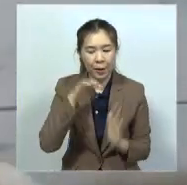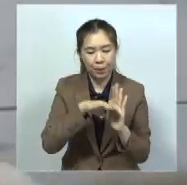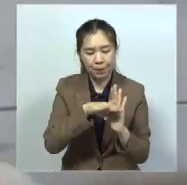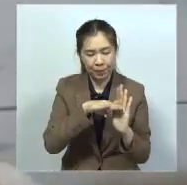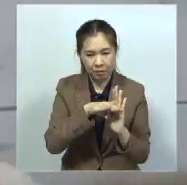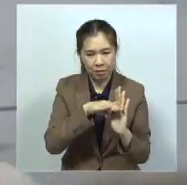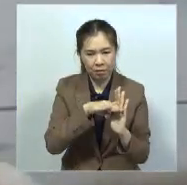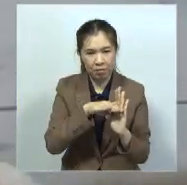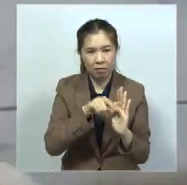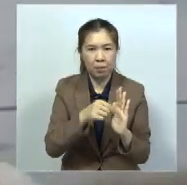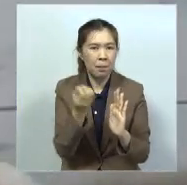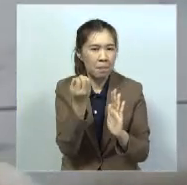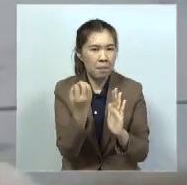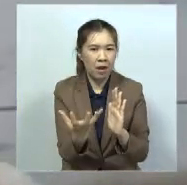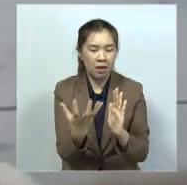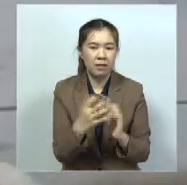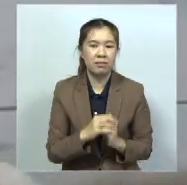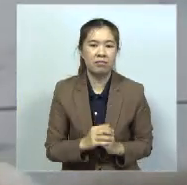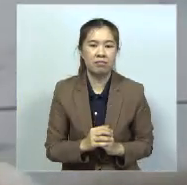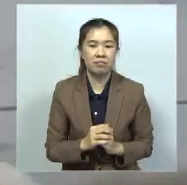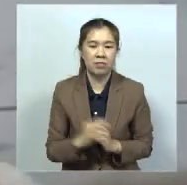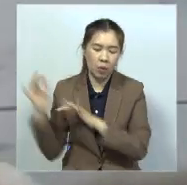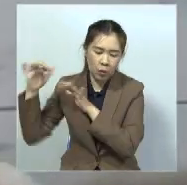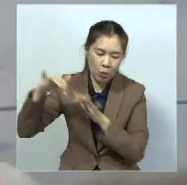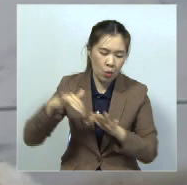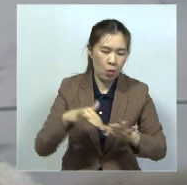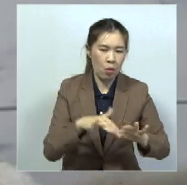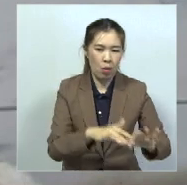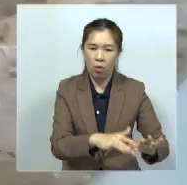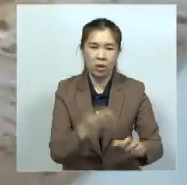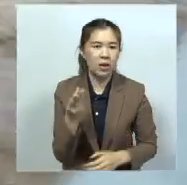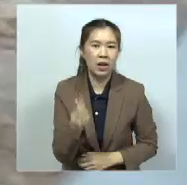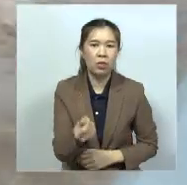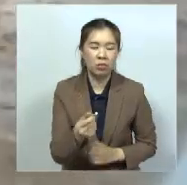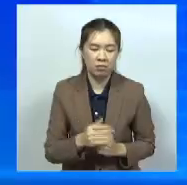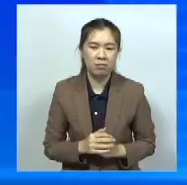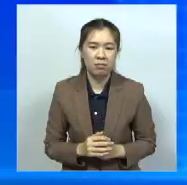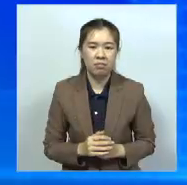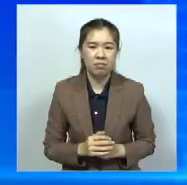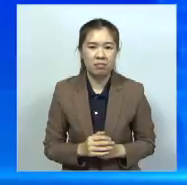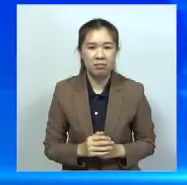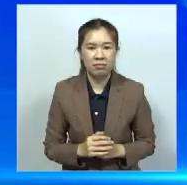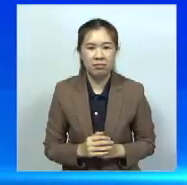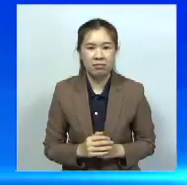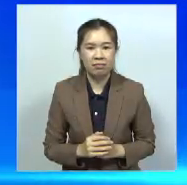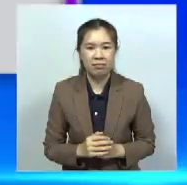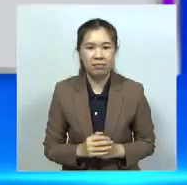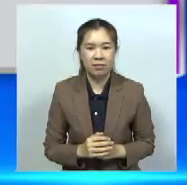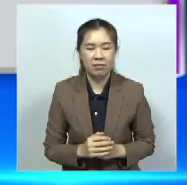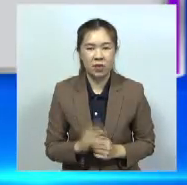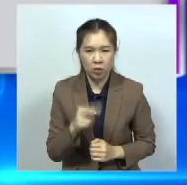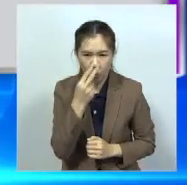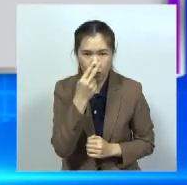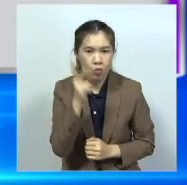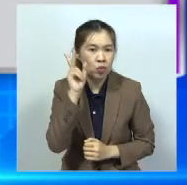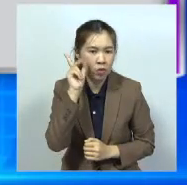คลองมีปริมาณมากนะคะแล้วก็กระแสน้ำไหลเชี่ยวอย่างที่เห็นเลย นี่ภาพนี้นะคะยังไงก็ต้องติดตาม